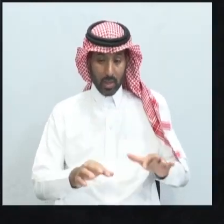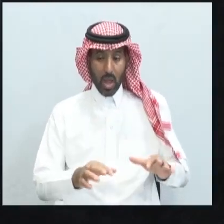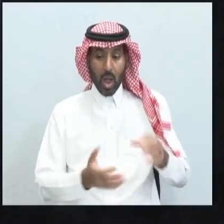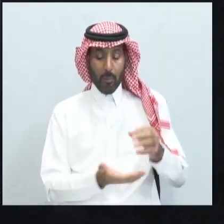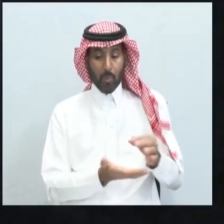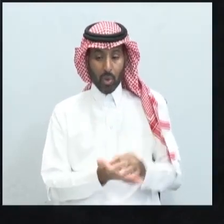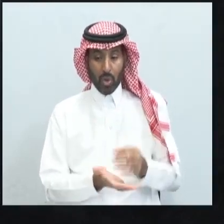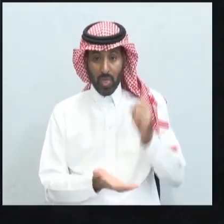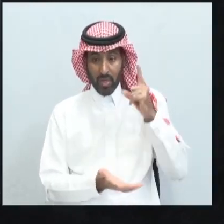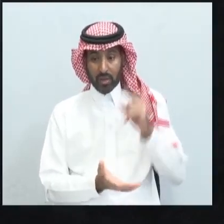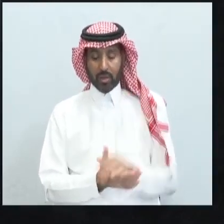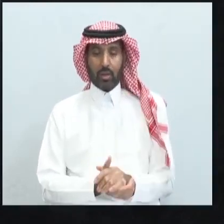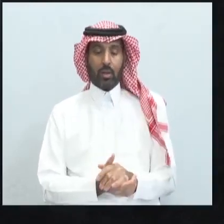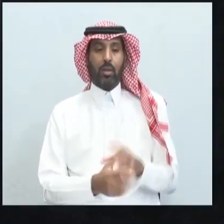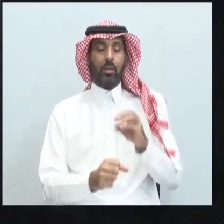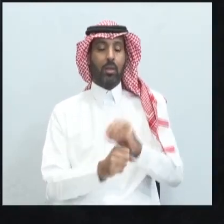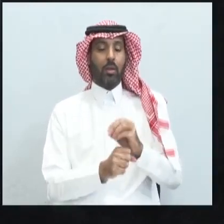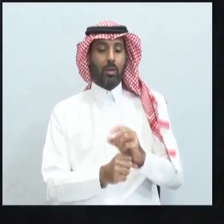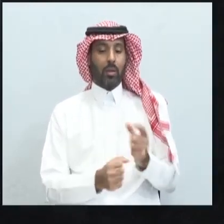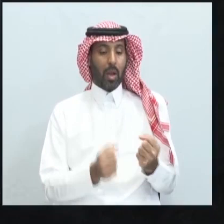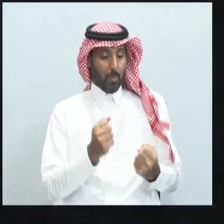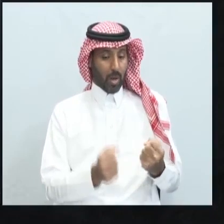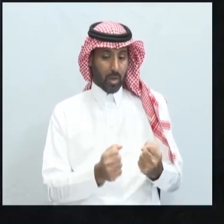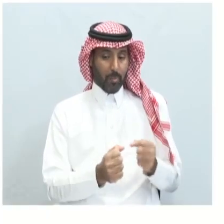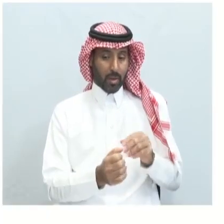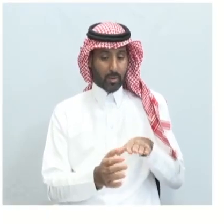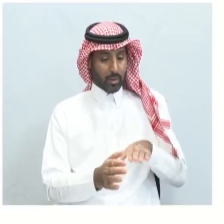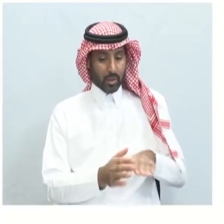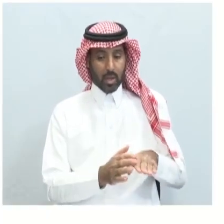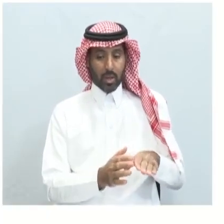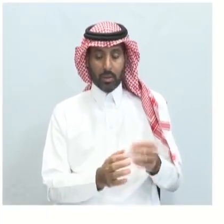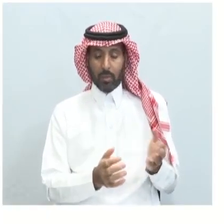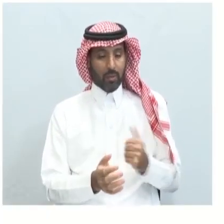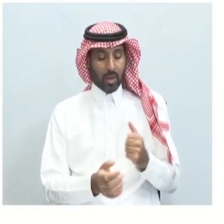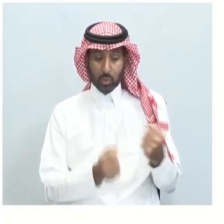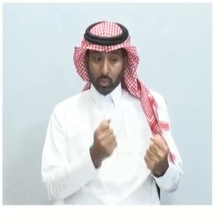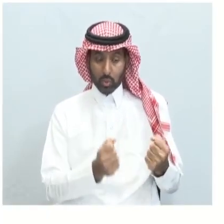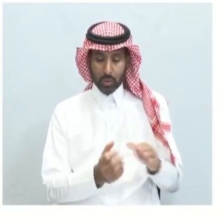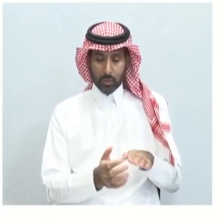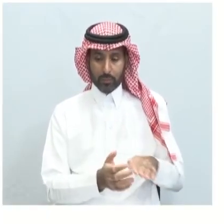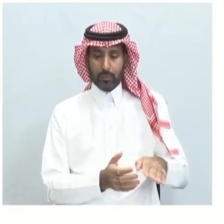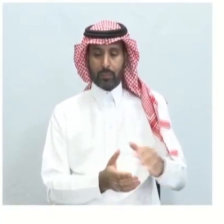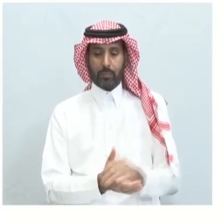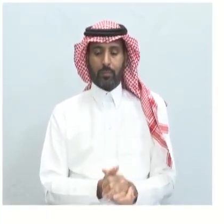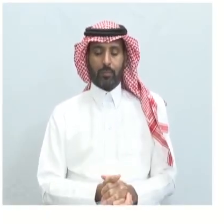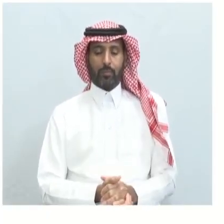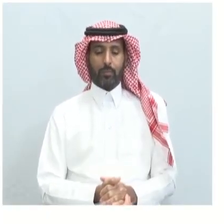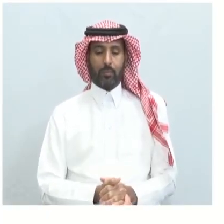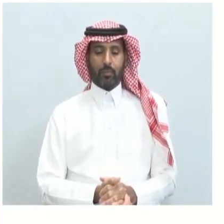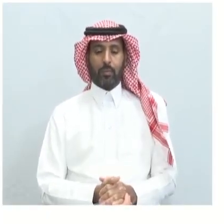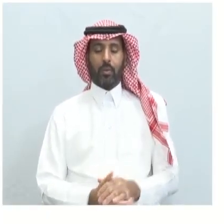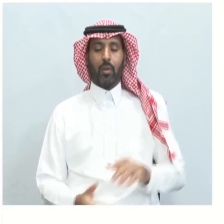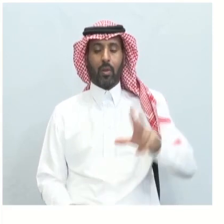الذكيه سنتعلم الان على تقنيه المركبات ذاتيه القياده تعتمد هذه